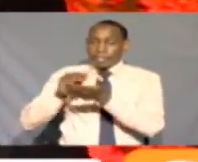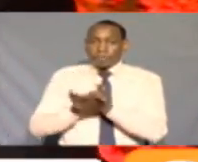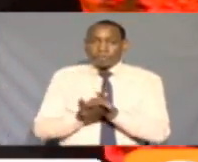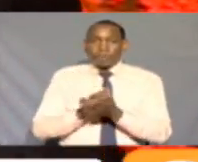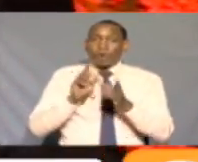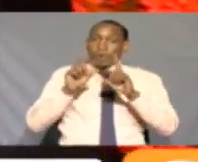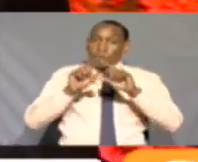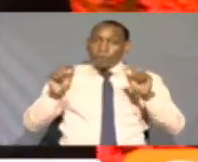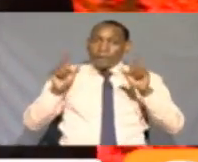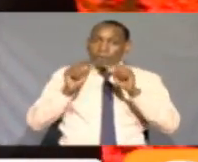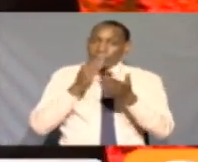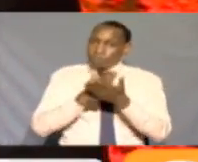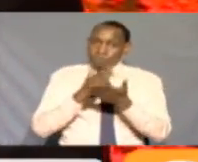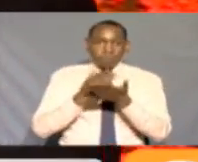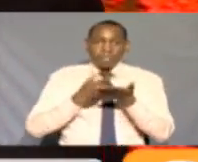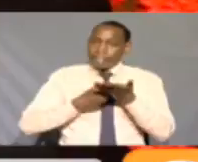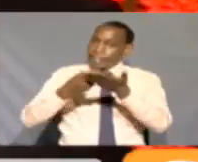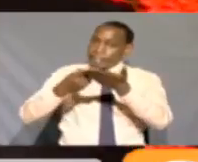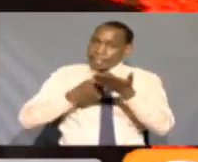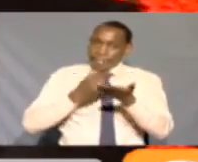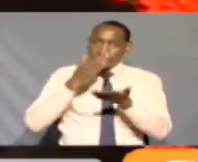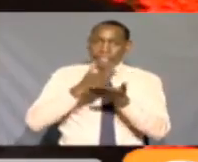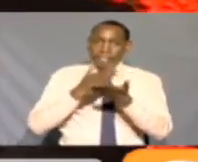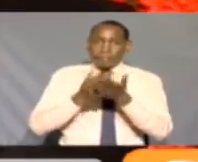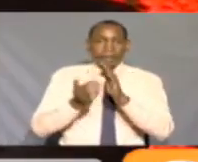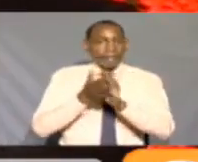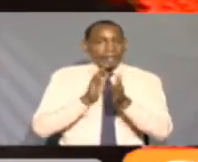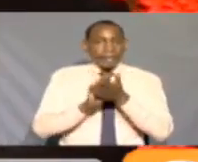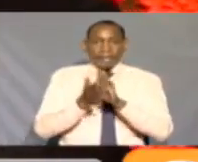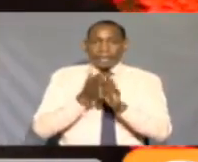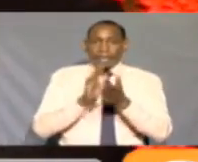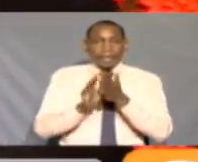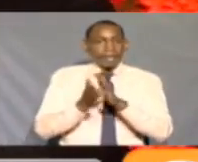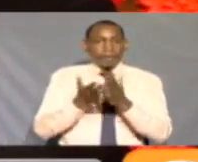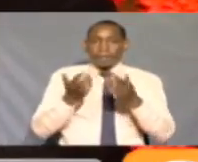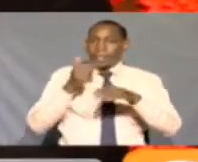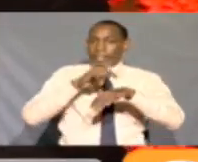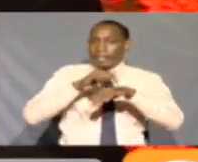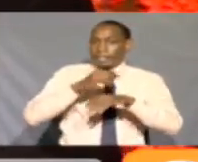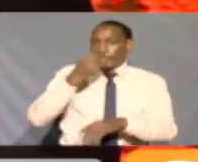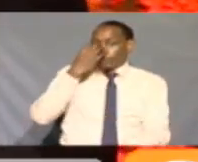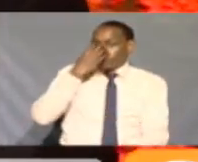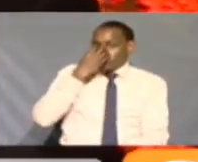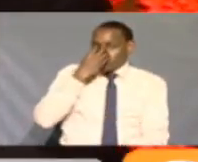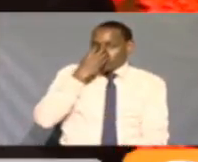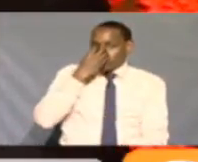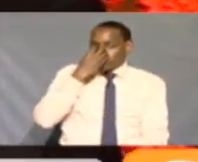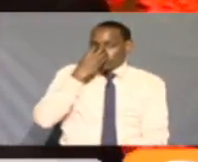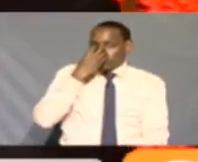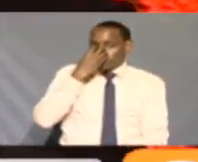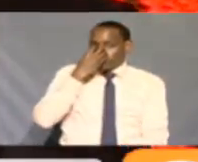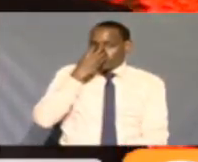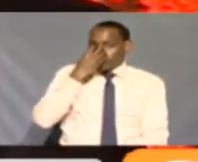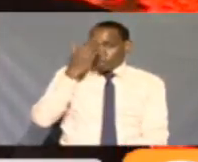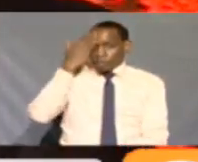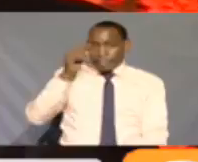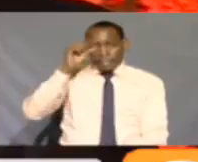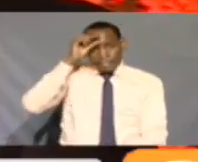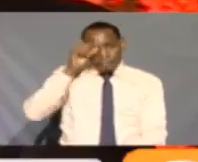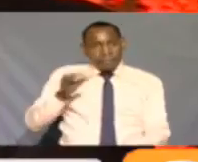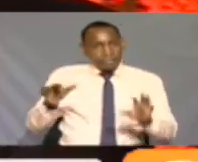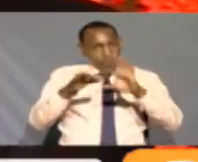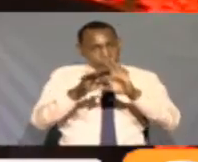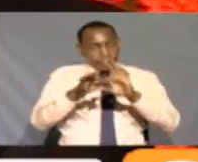Huo ndio ukweli, tusemezane ukweli. Na hakuna ambapo William Ruto atakwenda, maana serikali ni